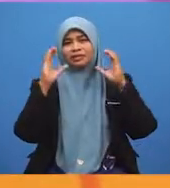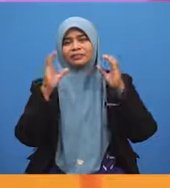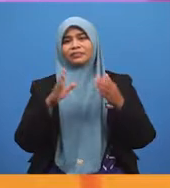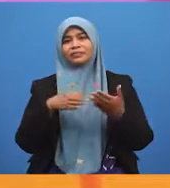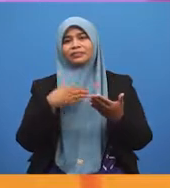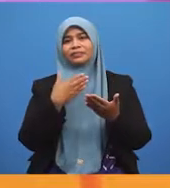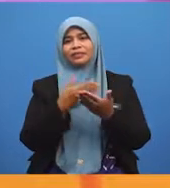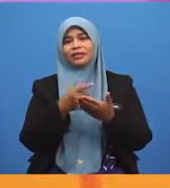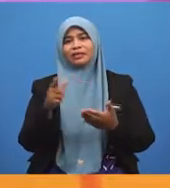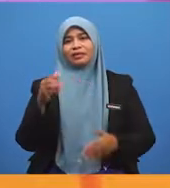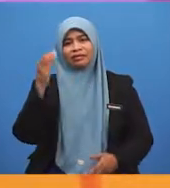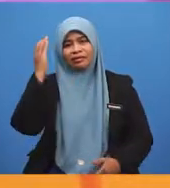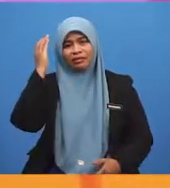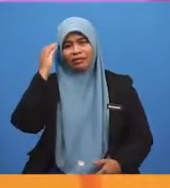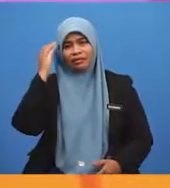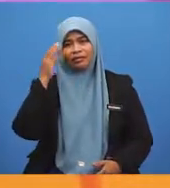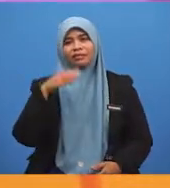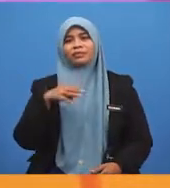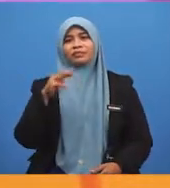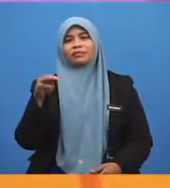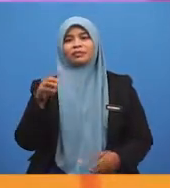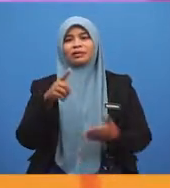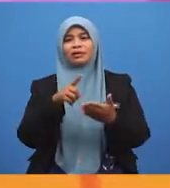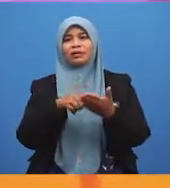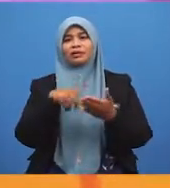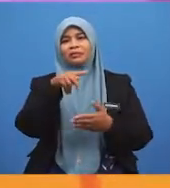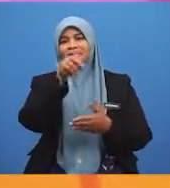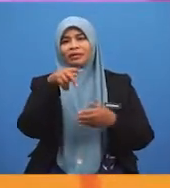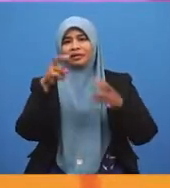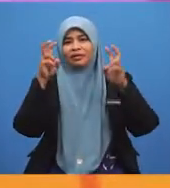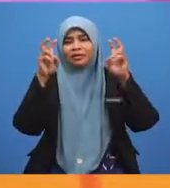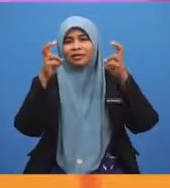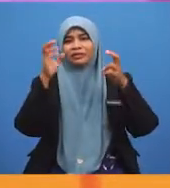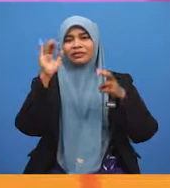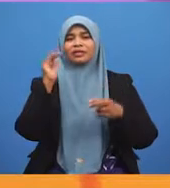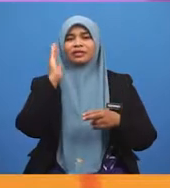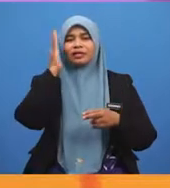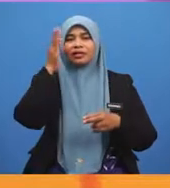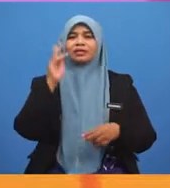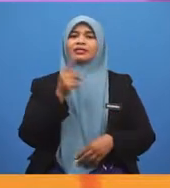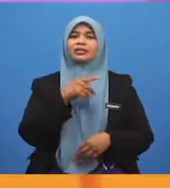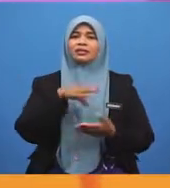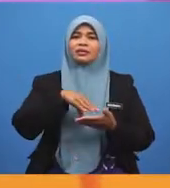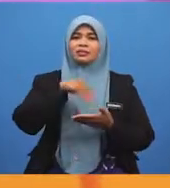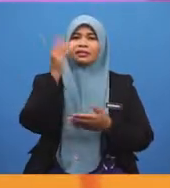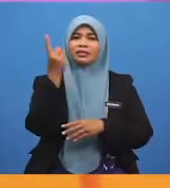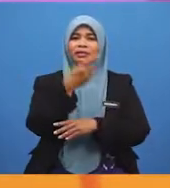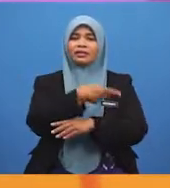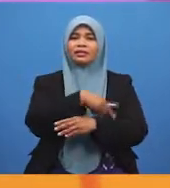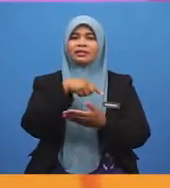Baiklah, tahukah murid-murid apakah tajuk yang akan kita belajar pada hari ini?